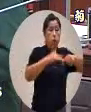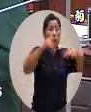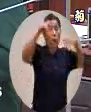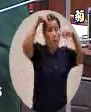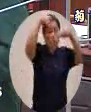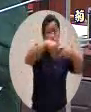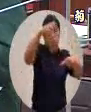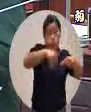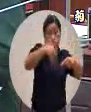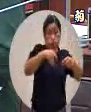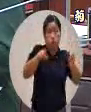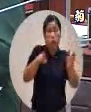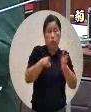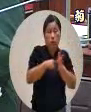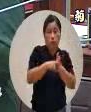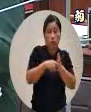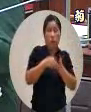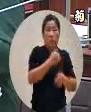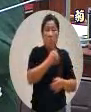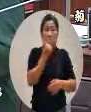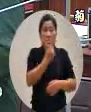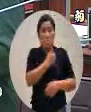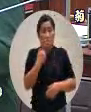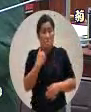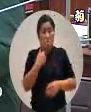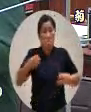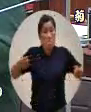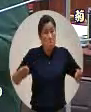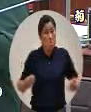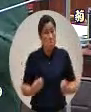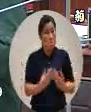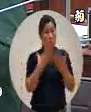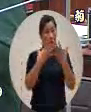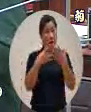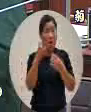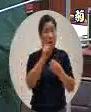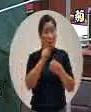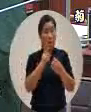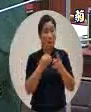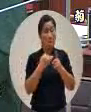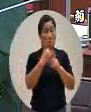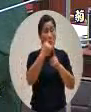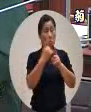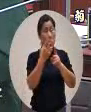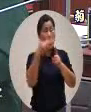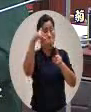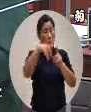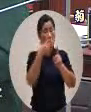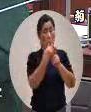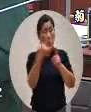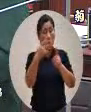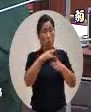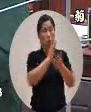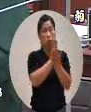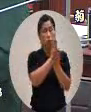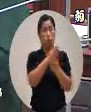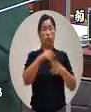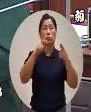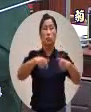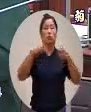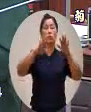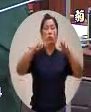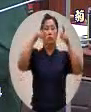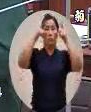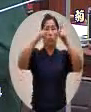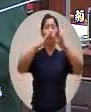的可能就發生多少雨量等等那我們現在高雄市也